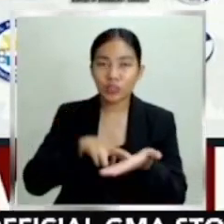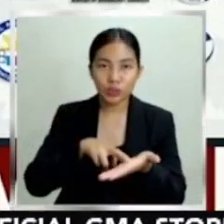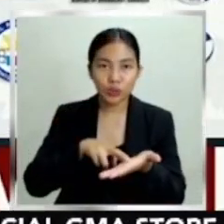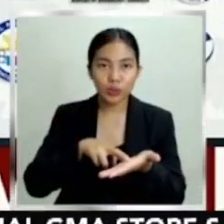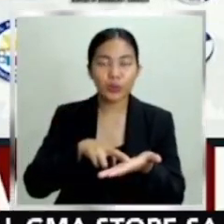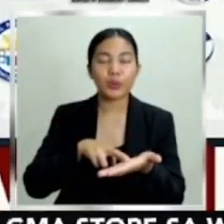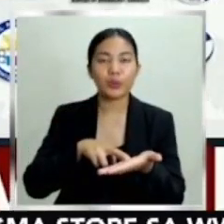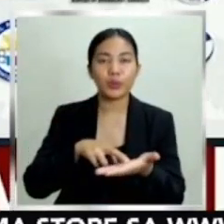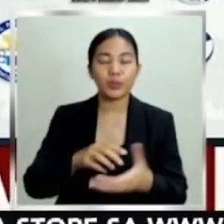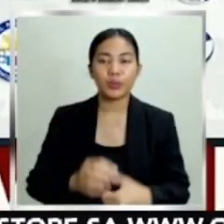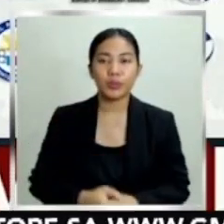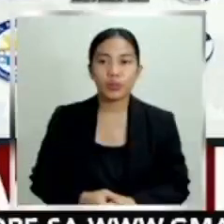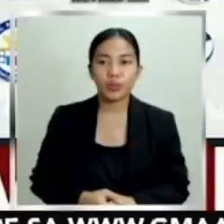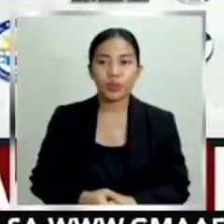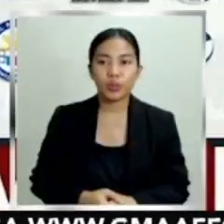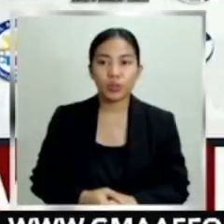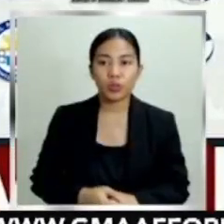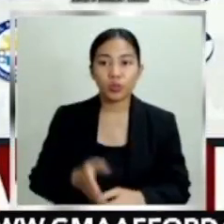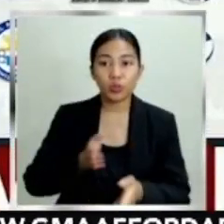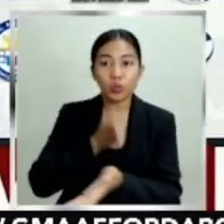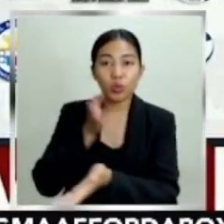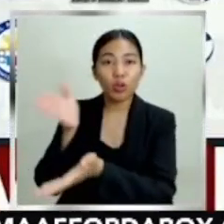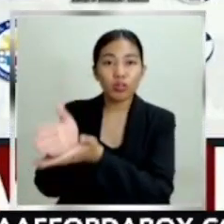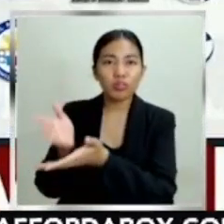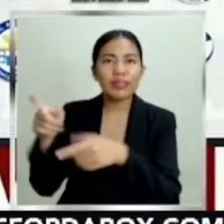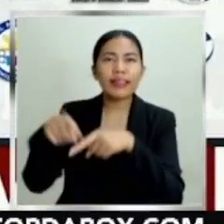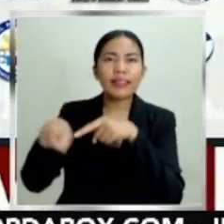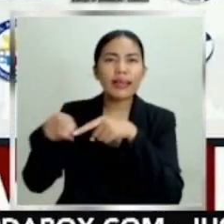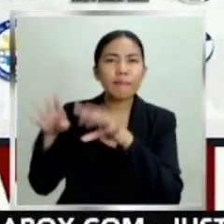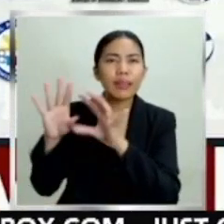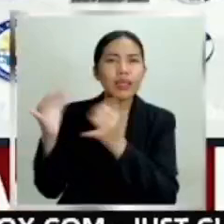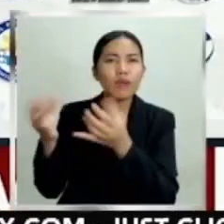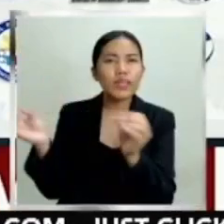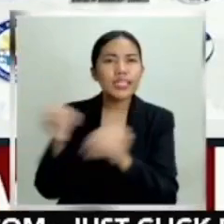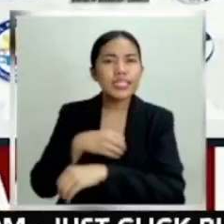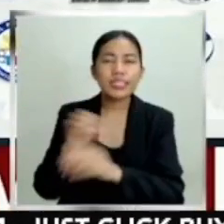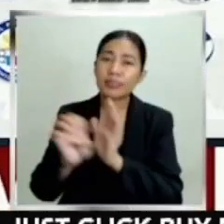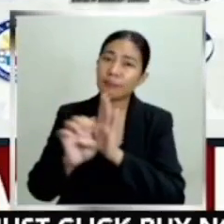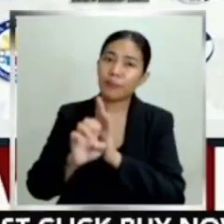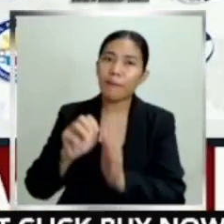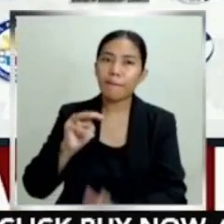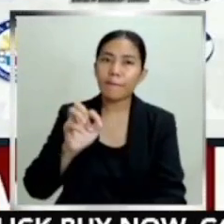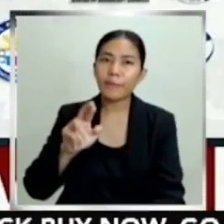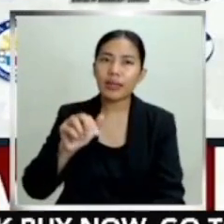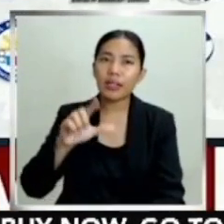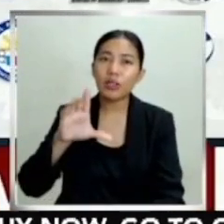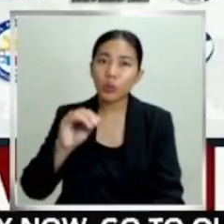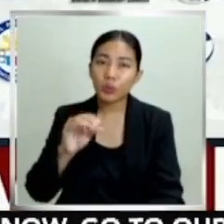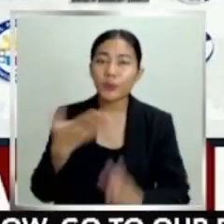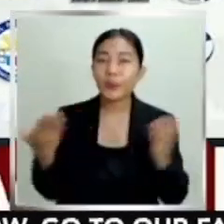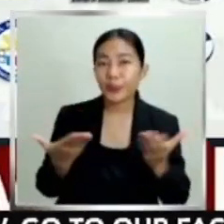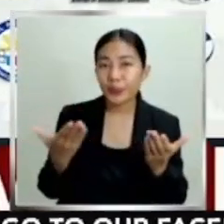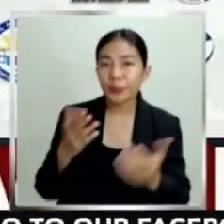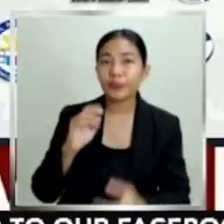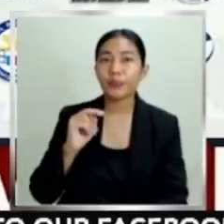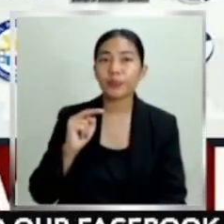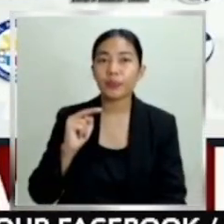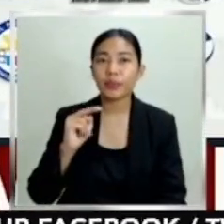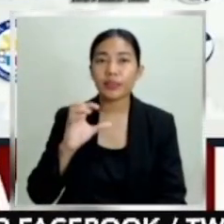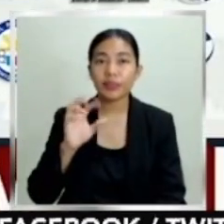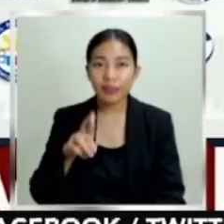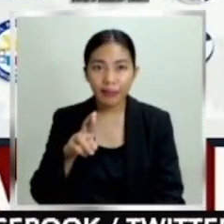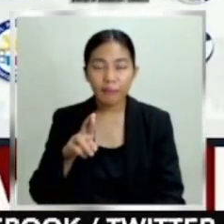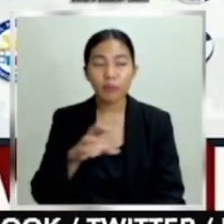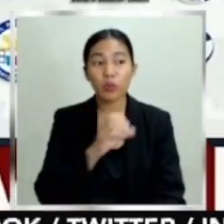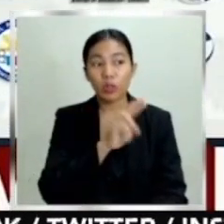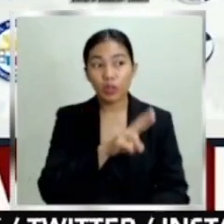kanilang distribution utility office, kunyari po si Meralco sa Metro Manila, or sa Batangas, meron